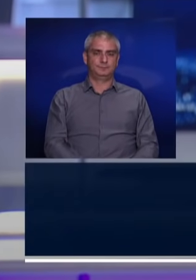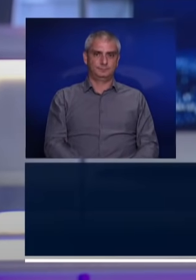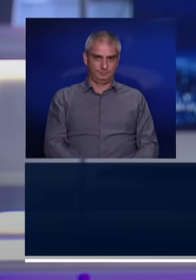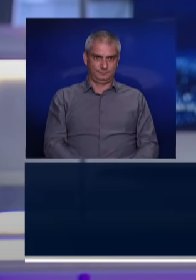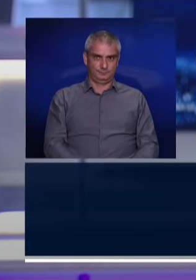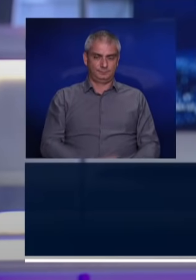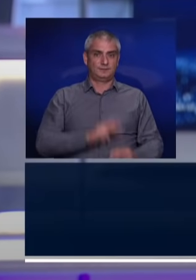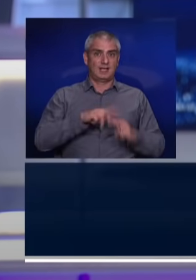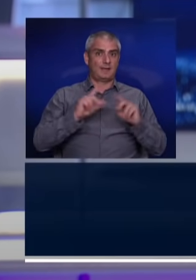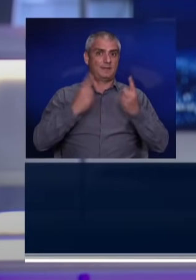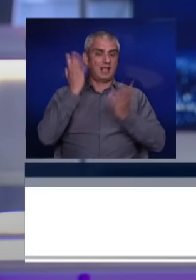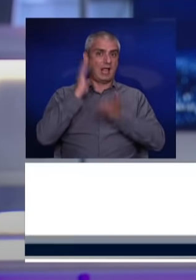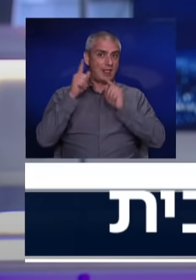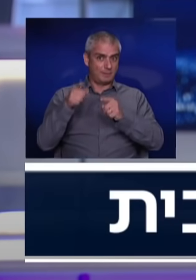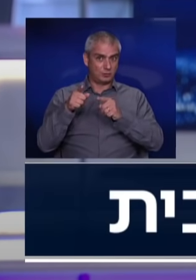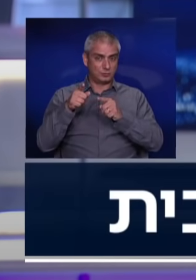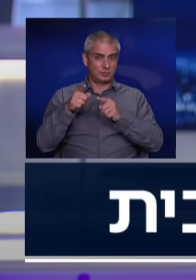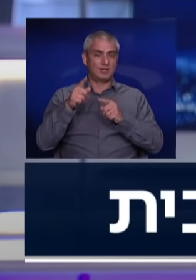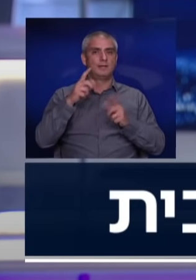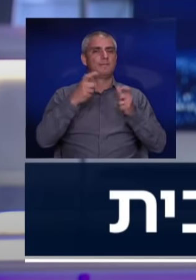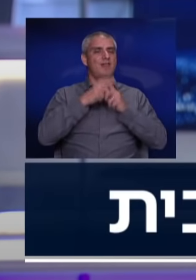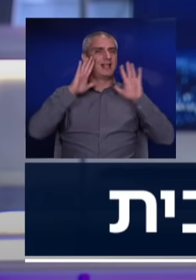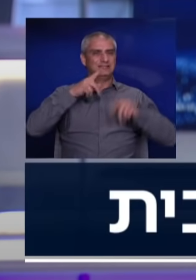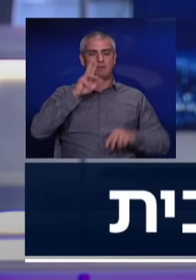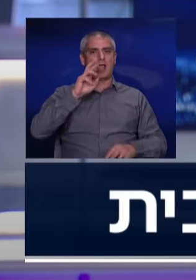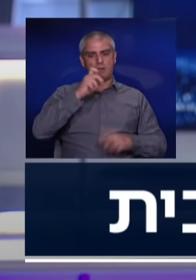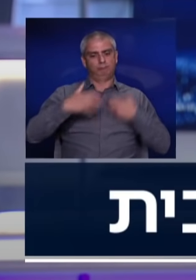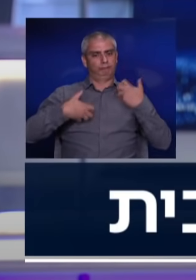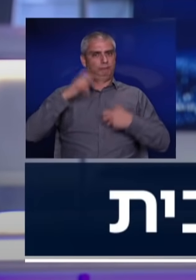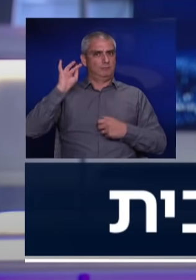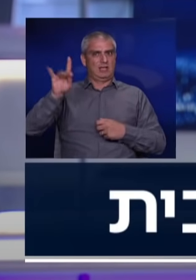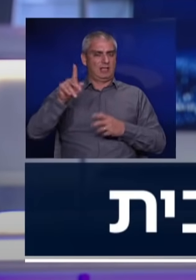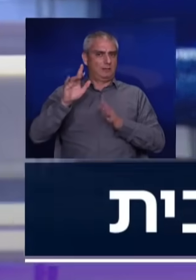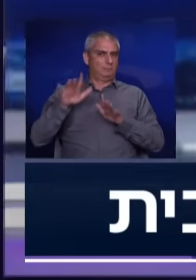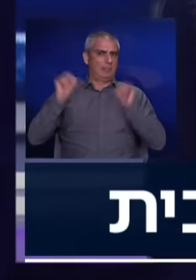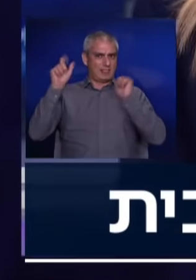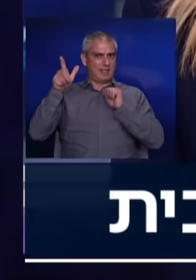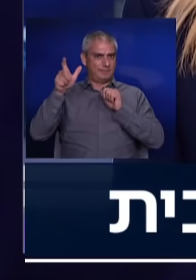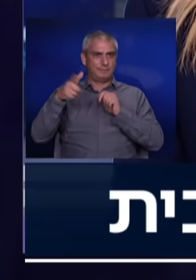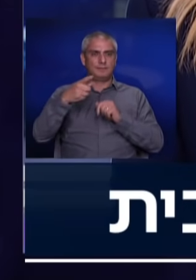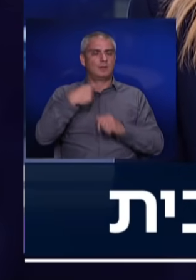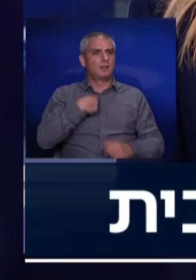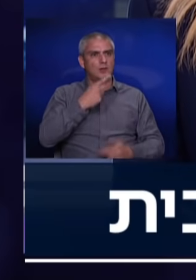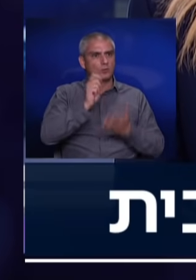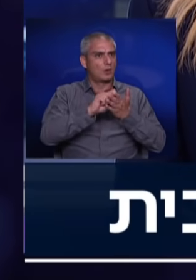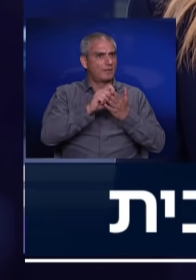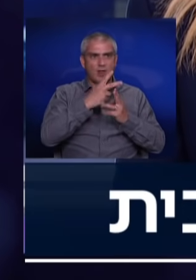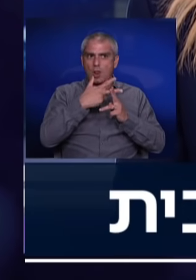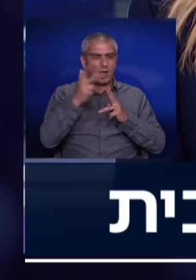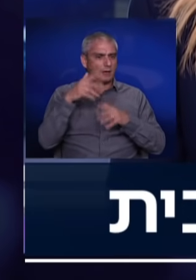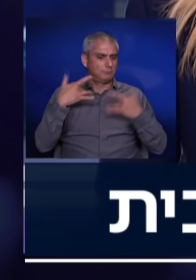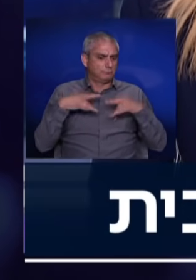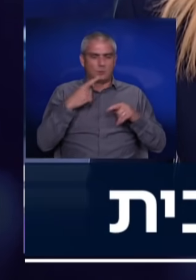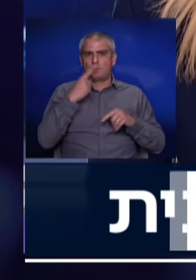ואחרי התקרית האלימה הזאת ברעם, מתנערים מאנשי המשמר שתקפו. סולימן מסוודה, אנחנו אליך עכשיו. לא רק מתנערים, גם